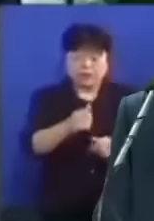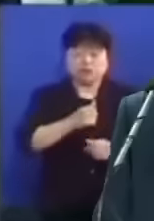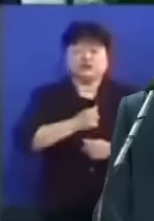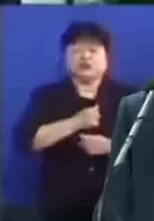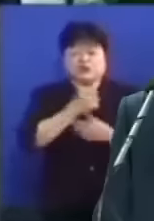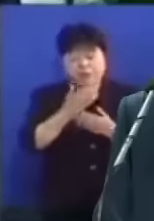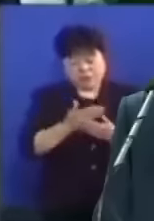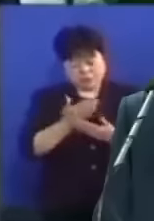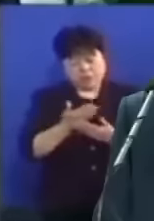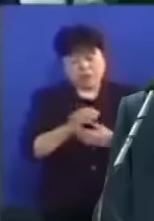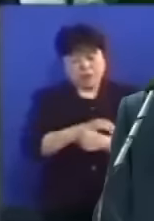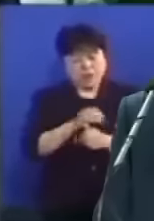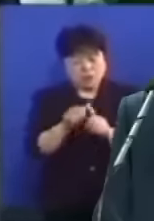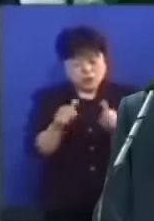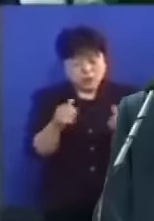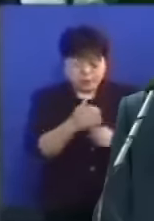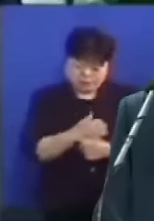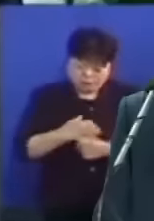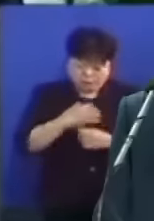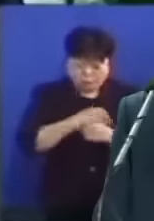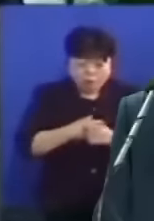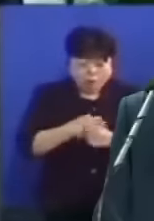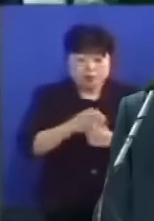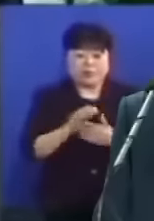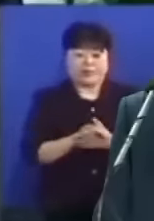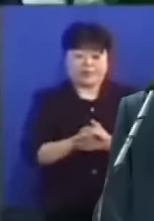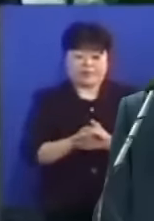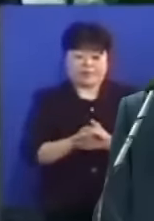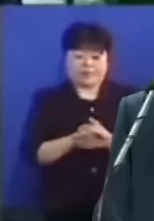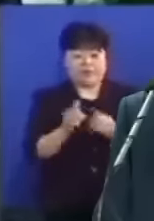받습니다. 욥이 그렇게 괴로운데